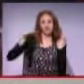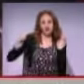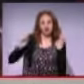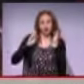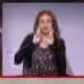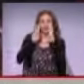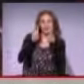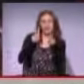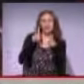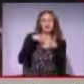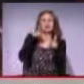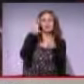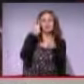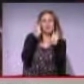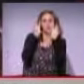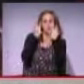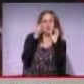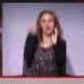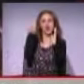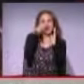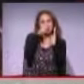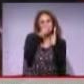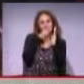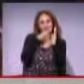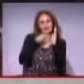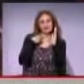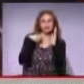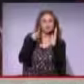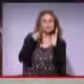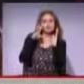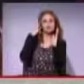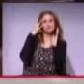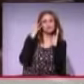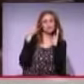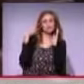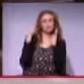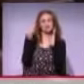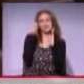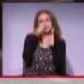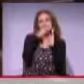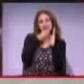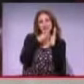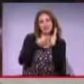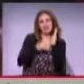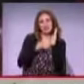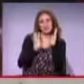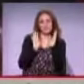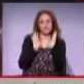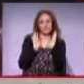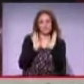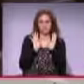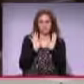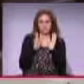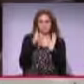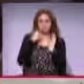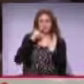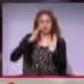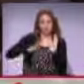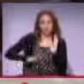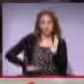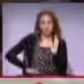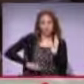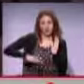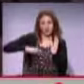فبدات الشخصيه دي تشدني قوي وتبهرني كده فبدات حبيت. انت مولود فقد الدرعين؟ فقد الساعد الايمن والايسر. سبحان الله